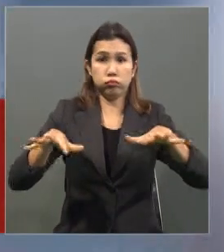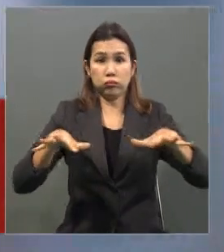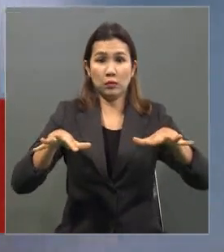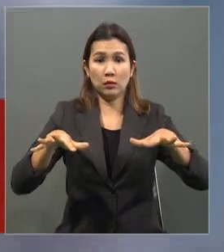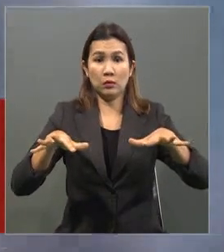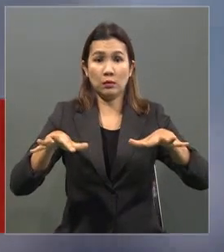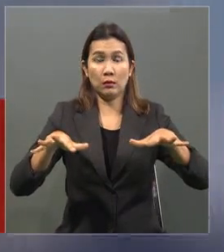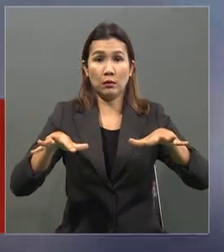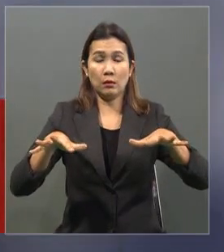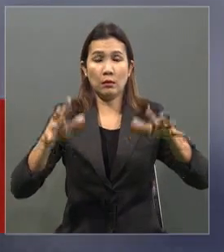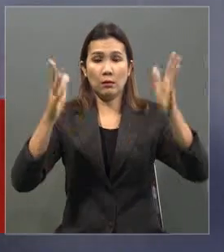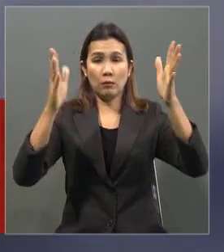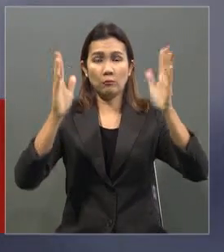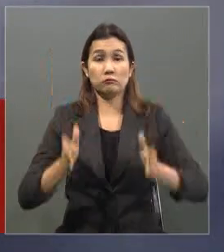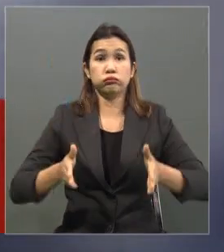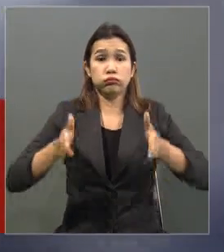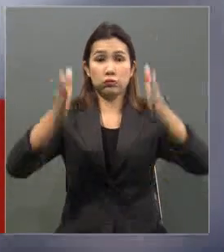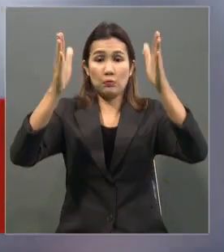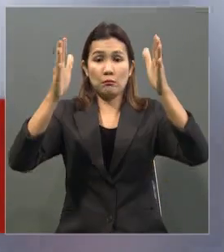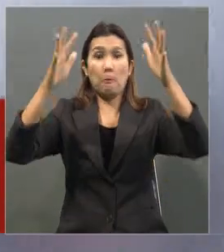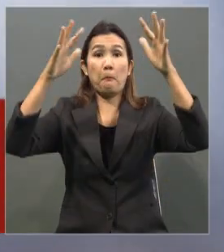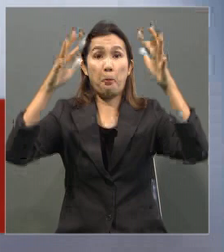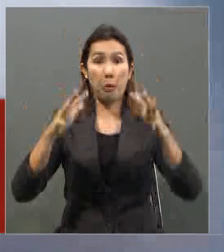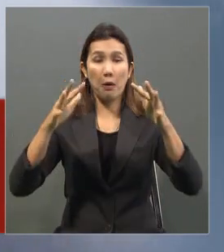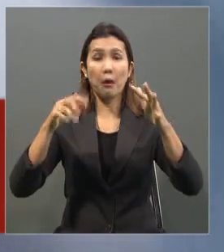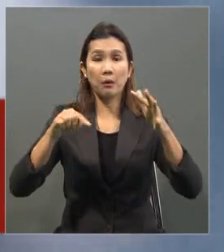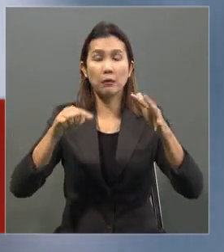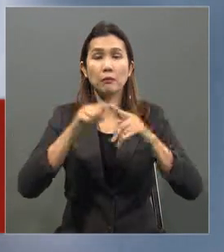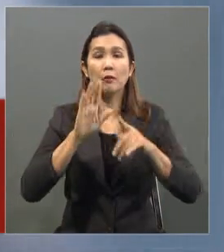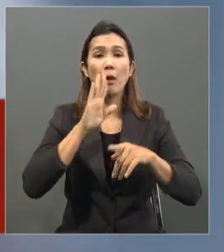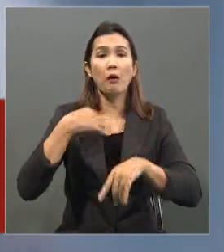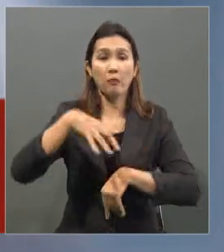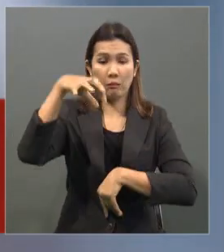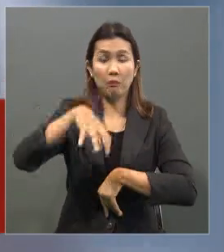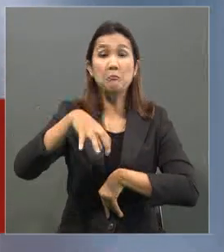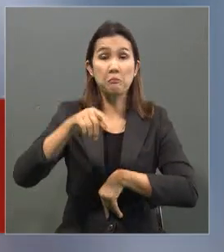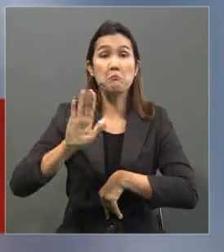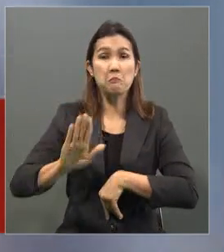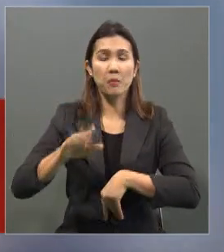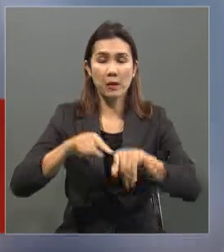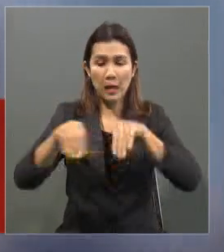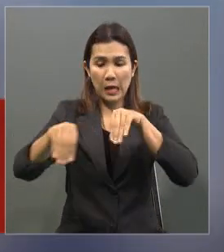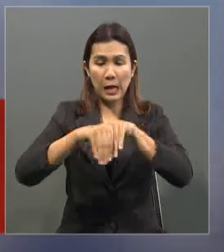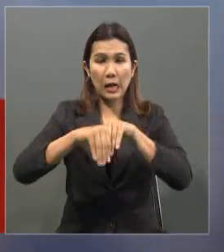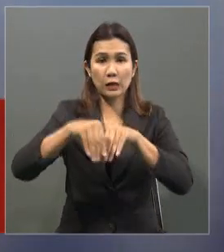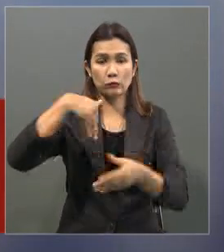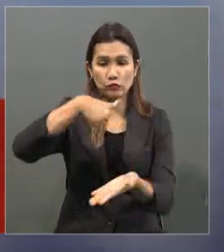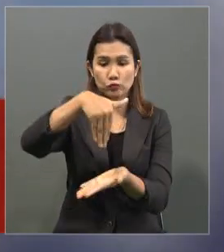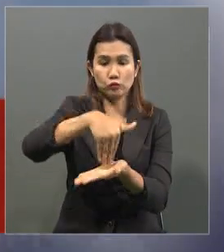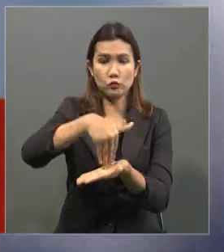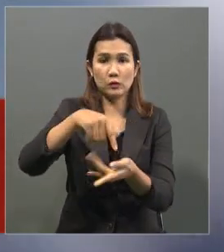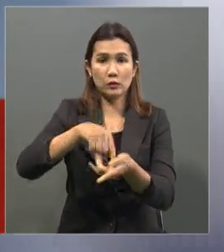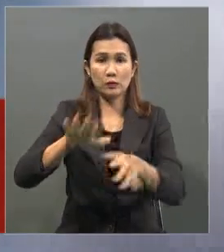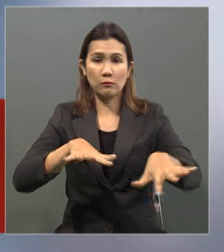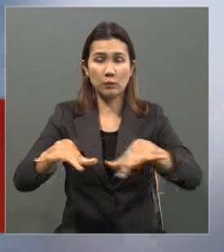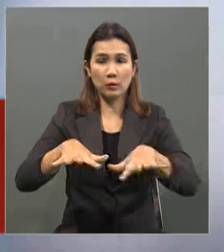ตัวตึกเนี่ยทรุดลงมาในเขตของเทศมณฑลทวาเหรียญนะครับใกล้กับศูนย์กลางของแผ่นดินไหว